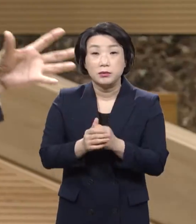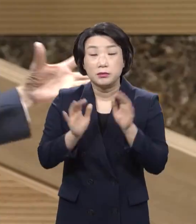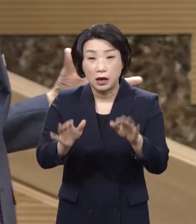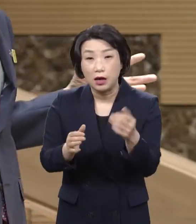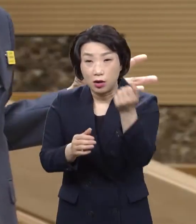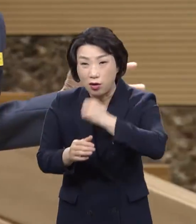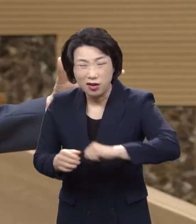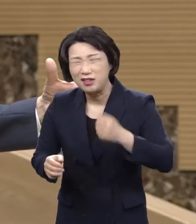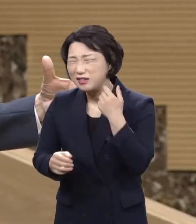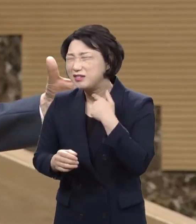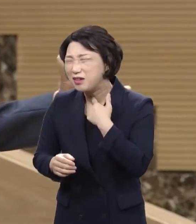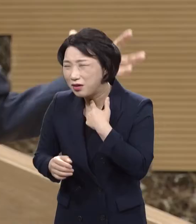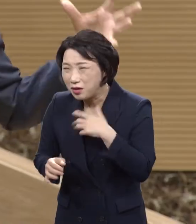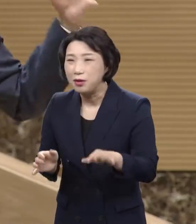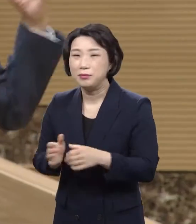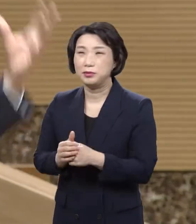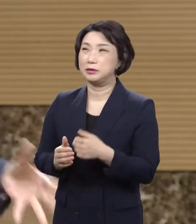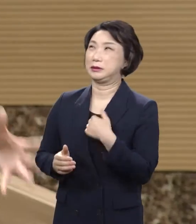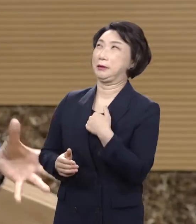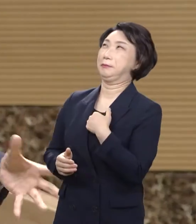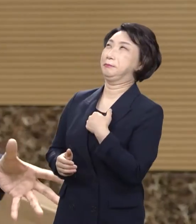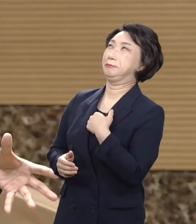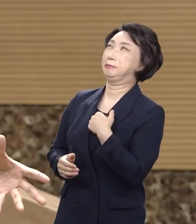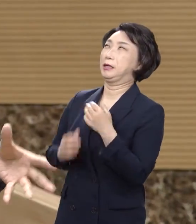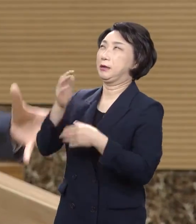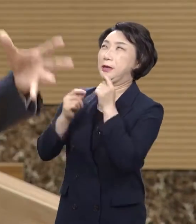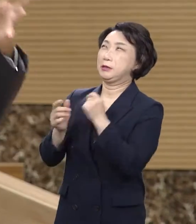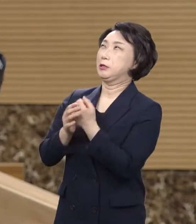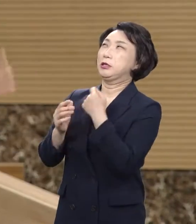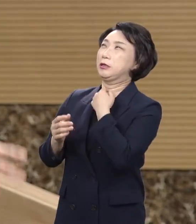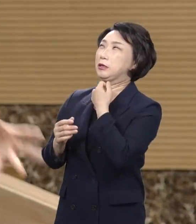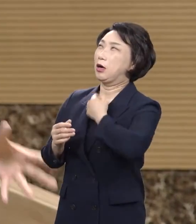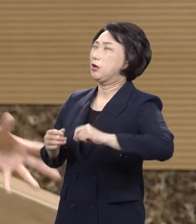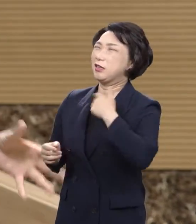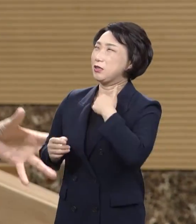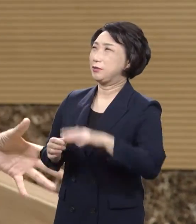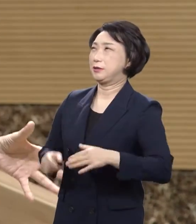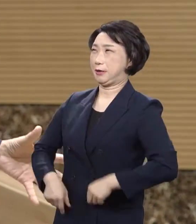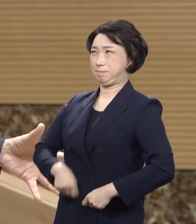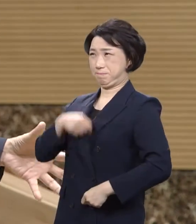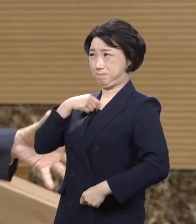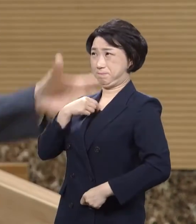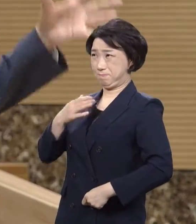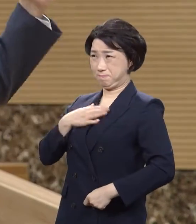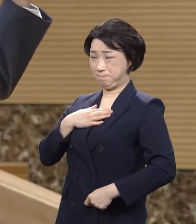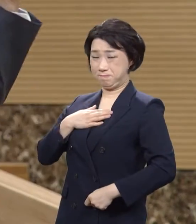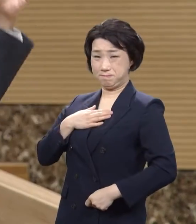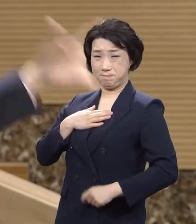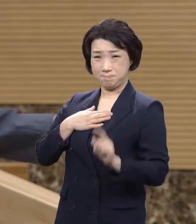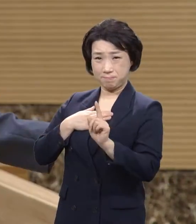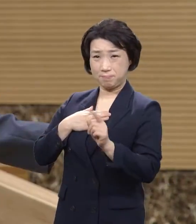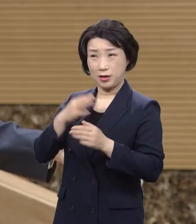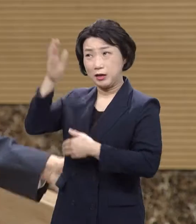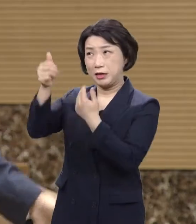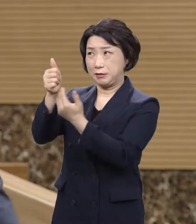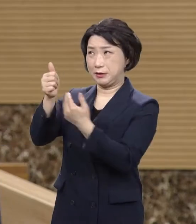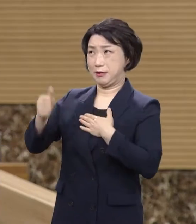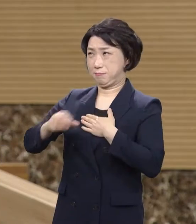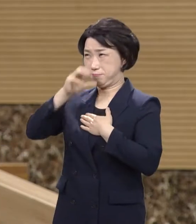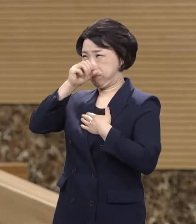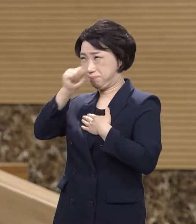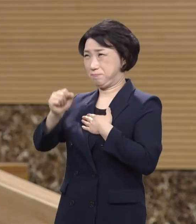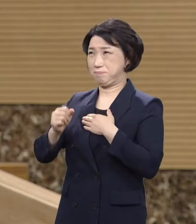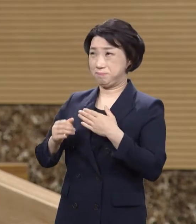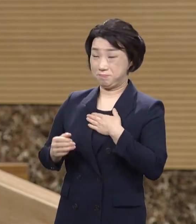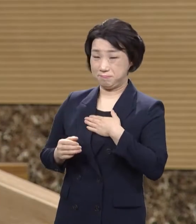번도 거역한 사실이 나는 없다. 나는 의롭다. 나는 정말로 하나님 앞에서